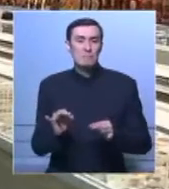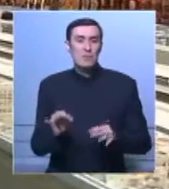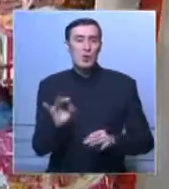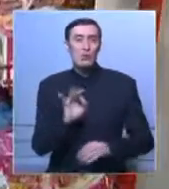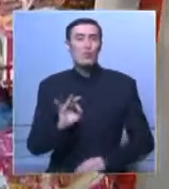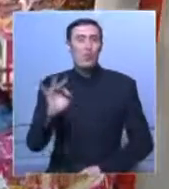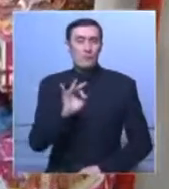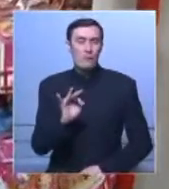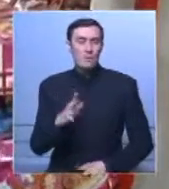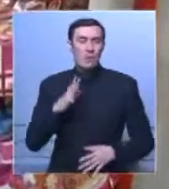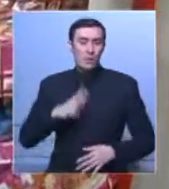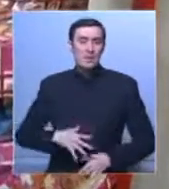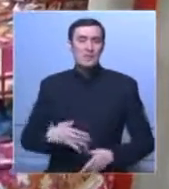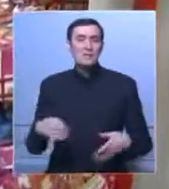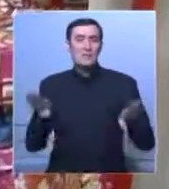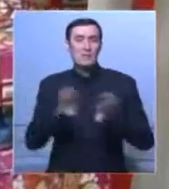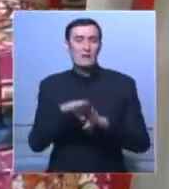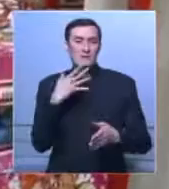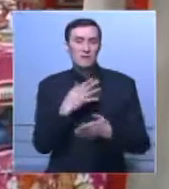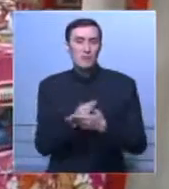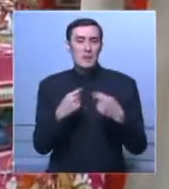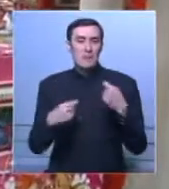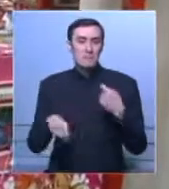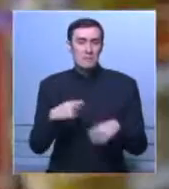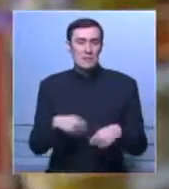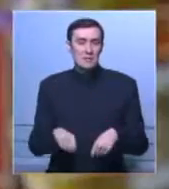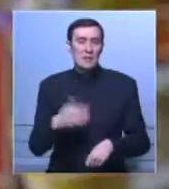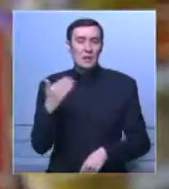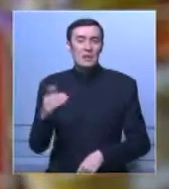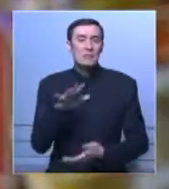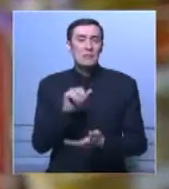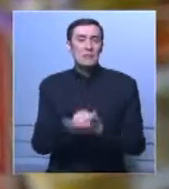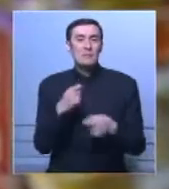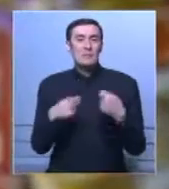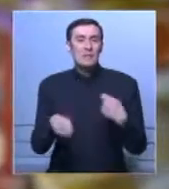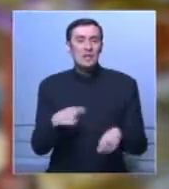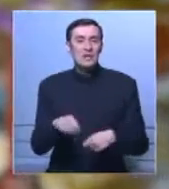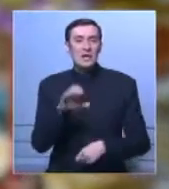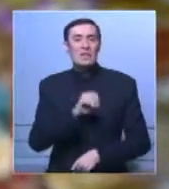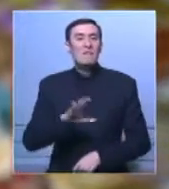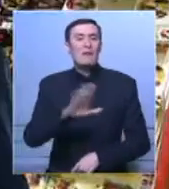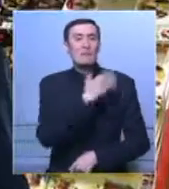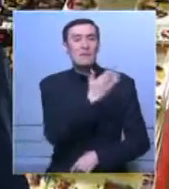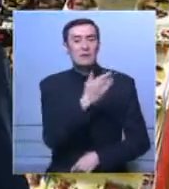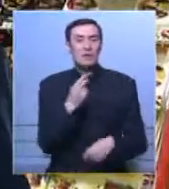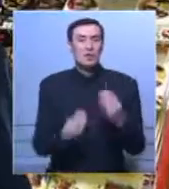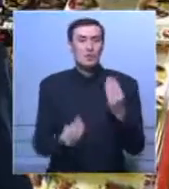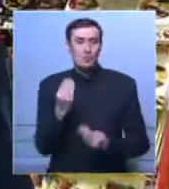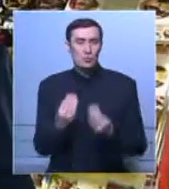Многим приходится закрывать свое дело. Иванич Куния занимается продажей европейских игрушек.